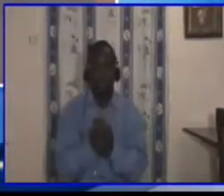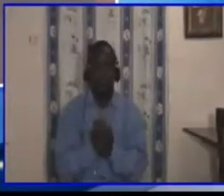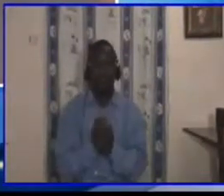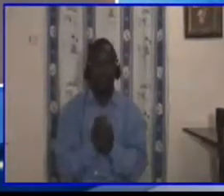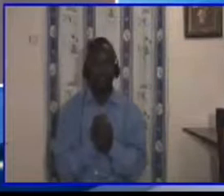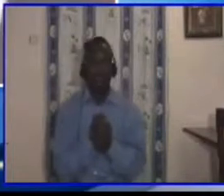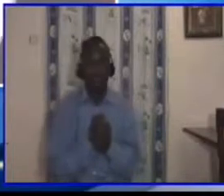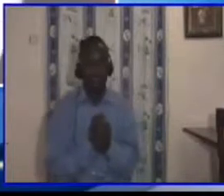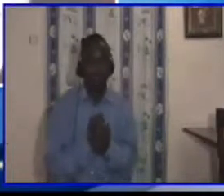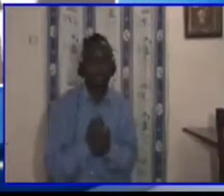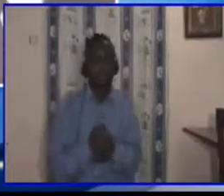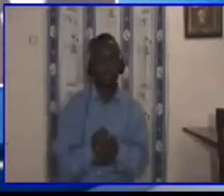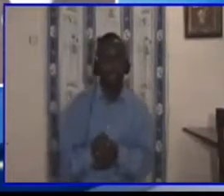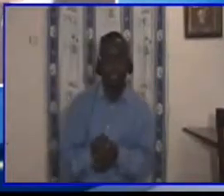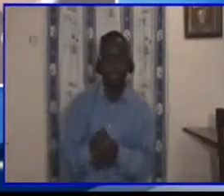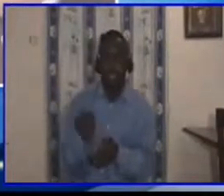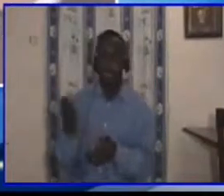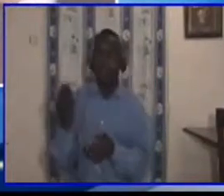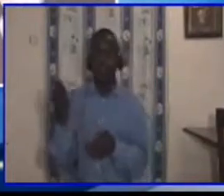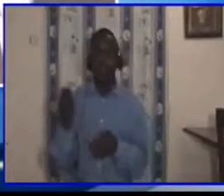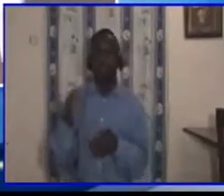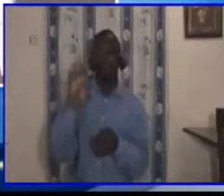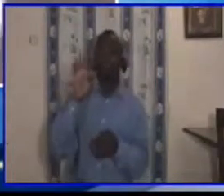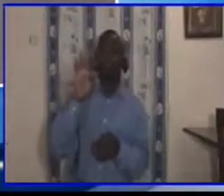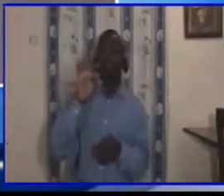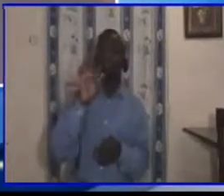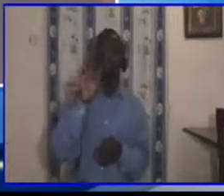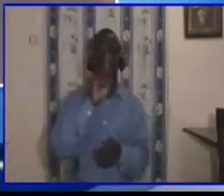più vicini alla bibbia